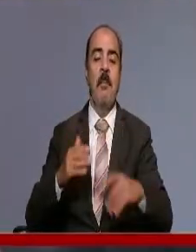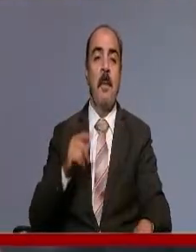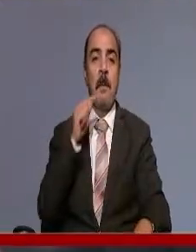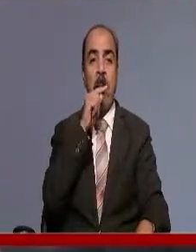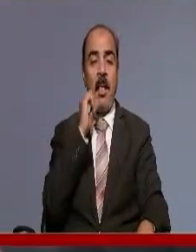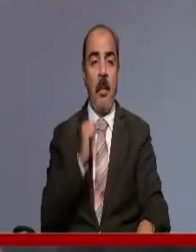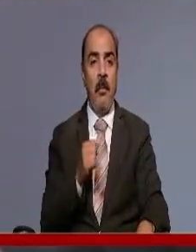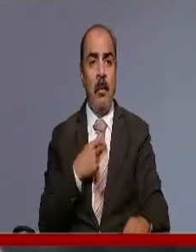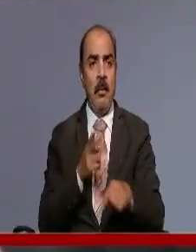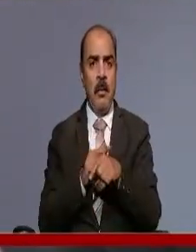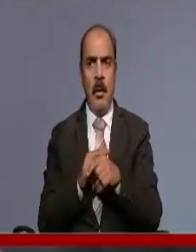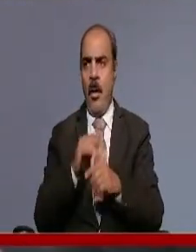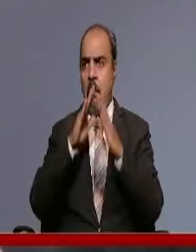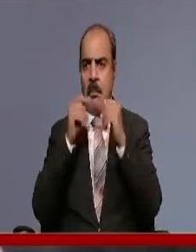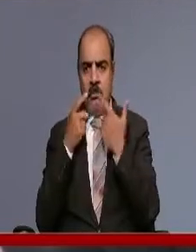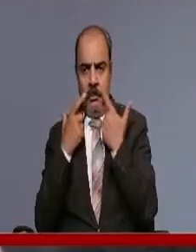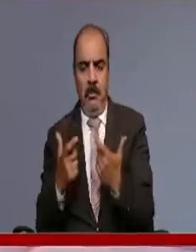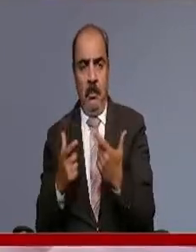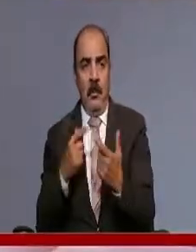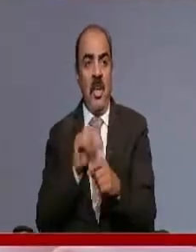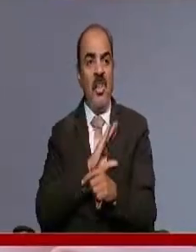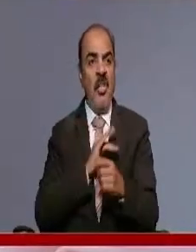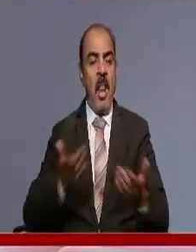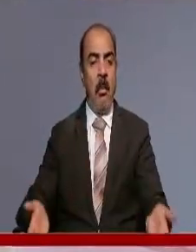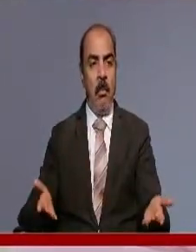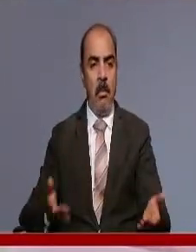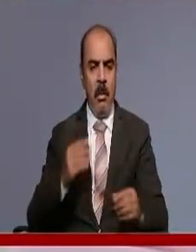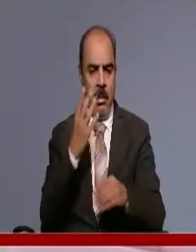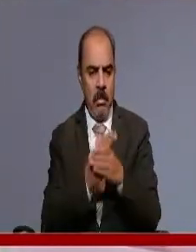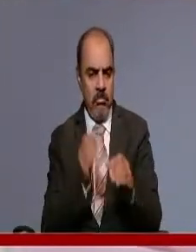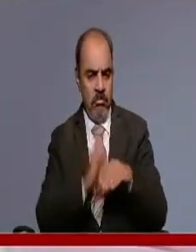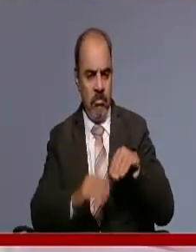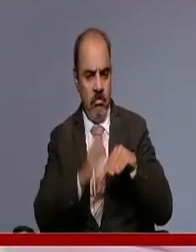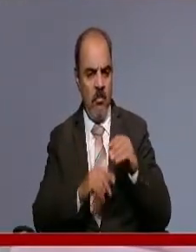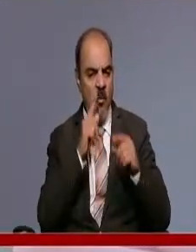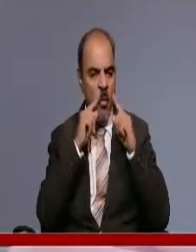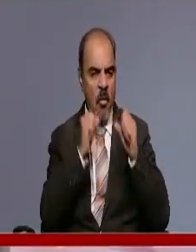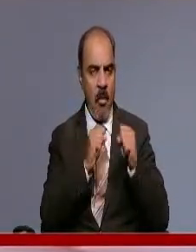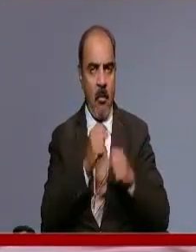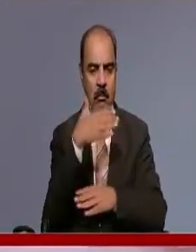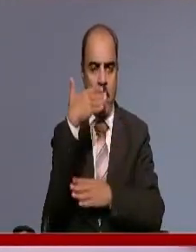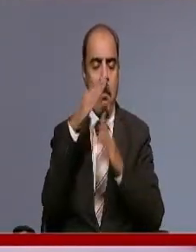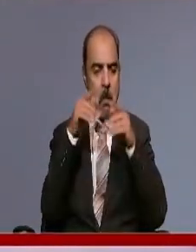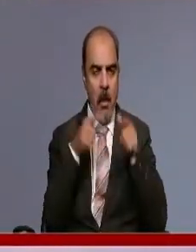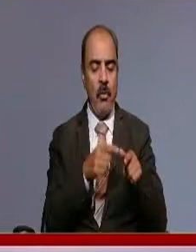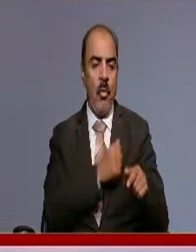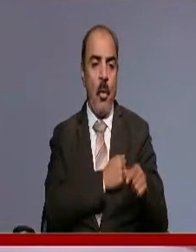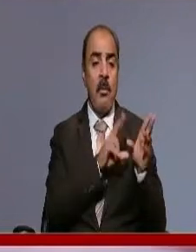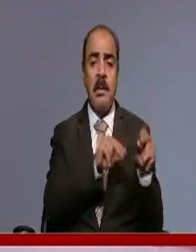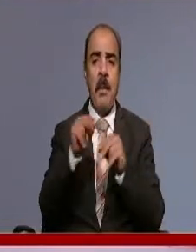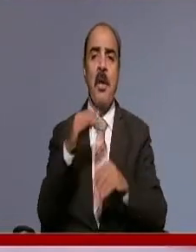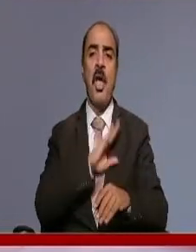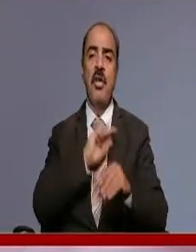في الدفاع عن الوطن في حين إنها ما بتدخلش الجيش؟ بتربي عيالها تنمي فيهم حب وطنهم، فهي اكنها